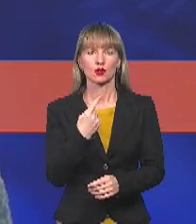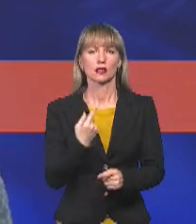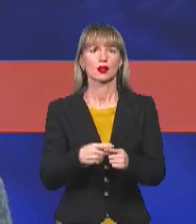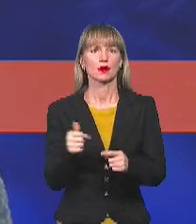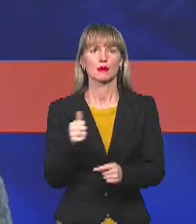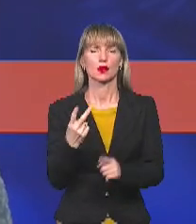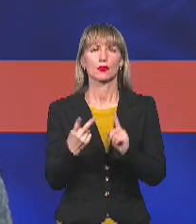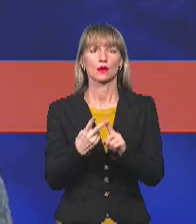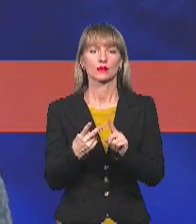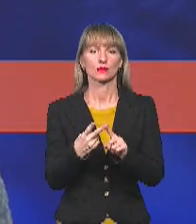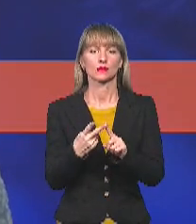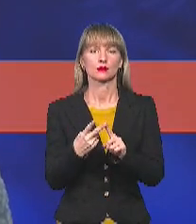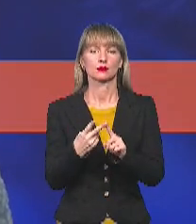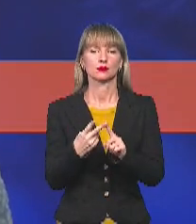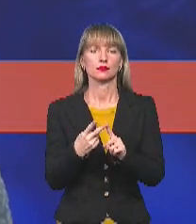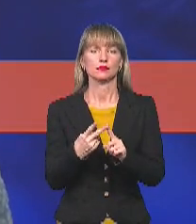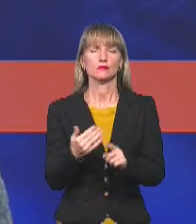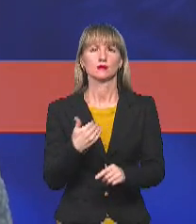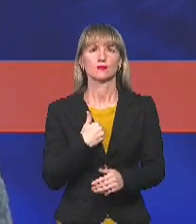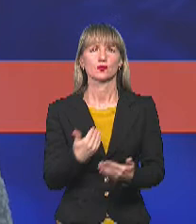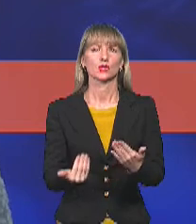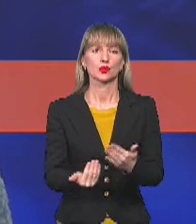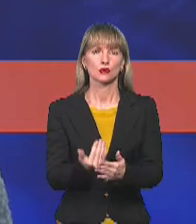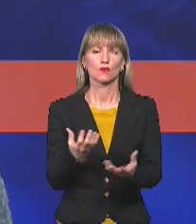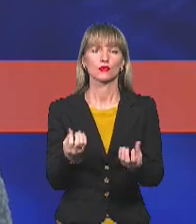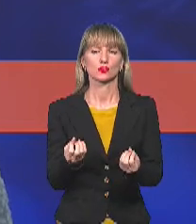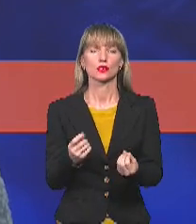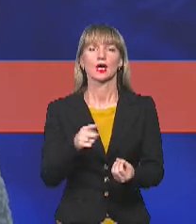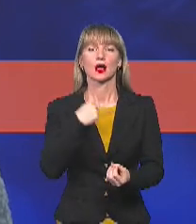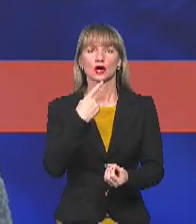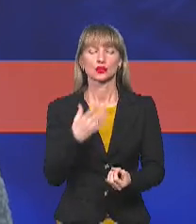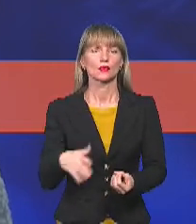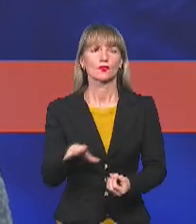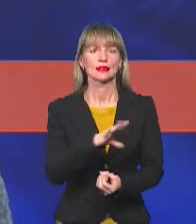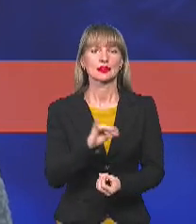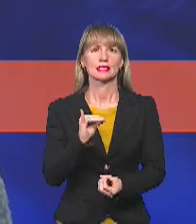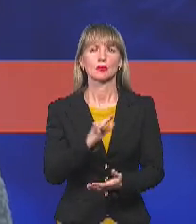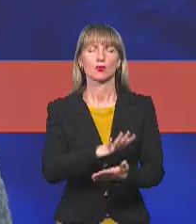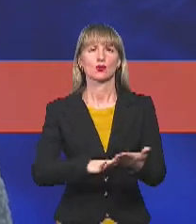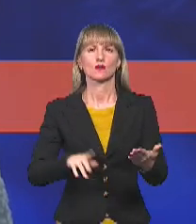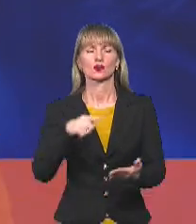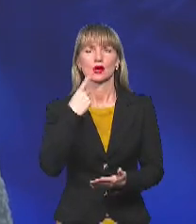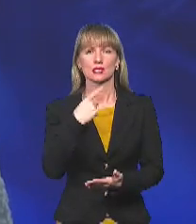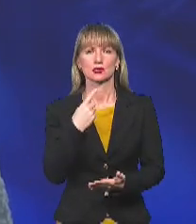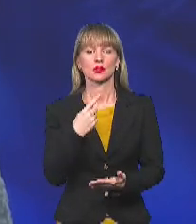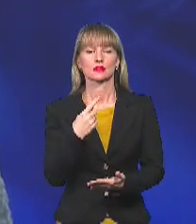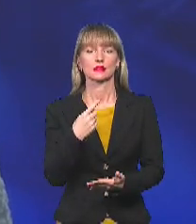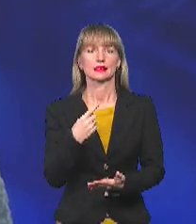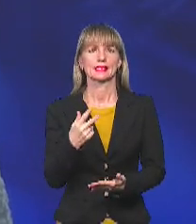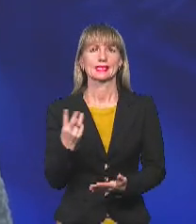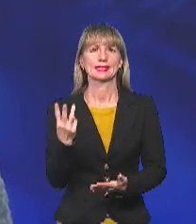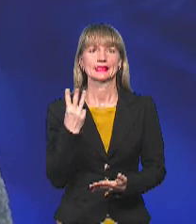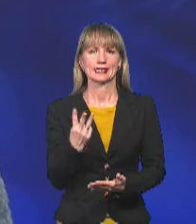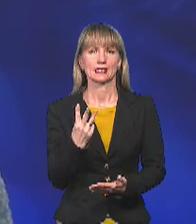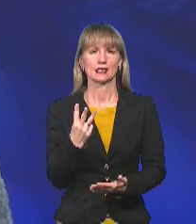по-перше. По-друге, я знов і знов кажу всім і продовжую казати три